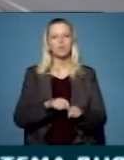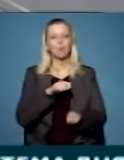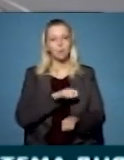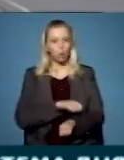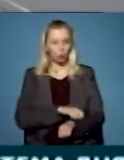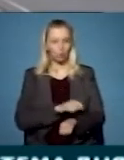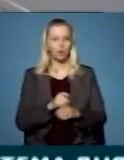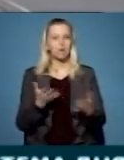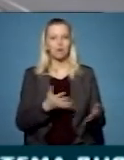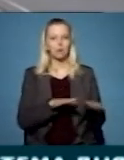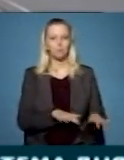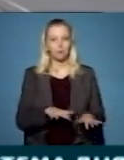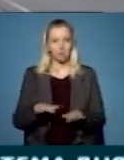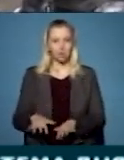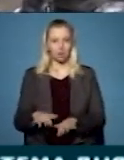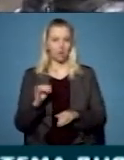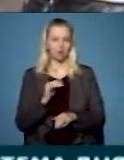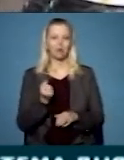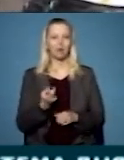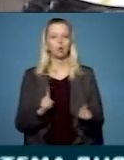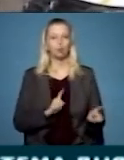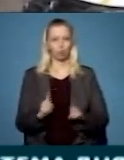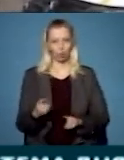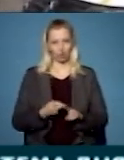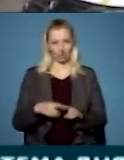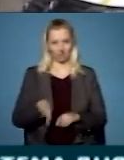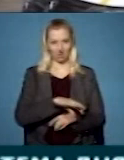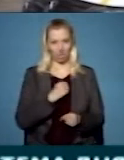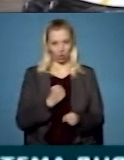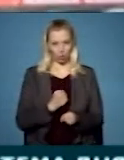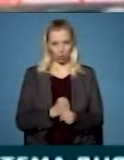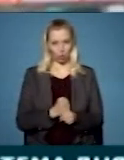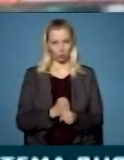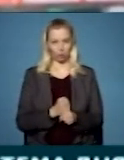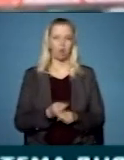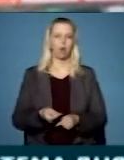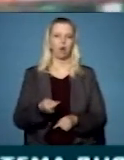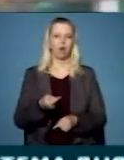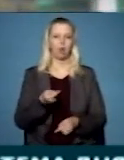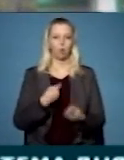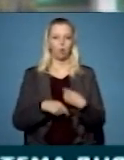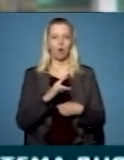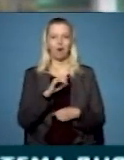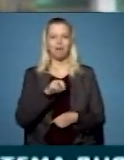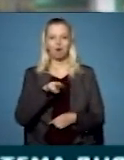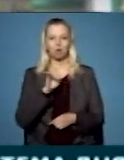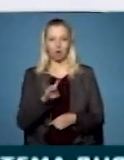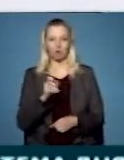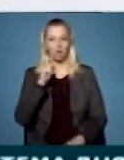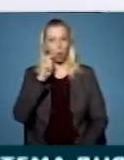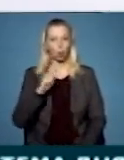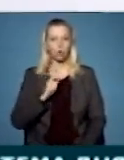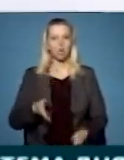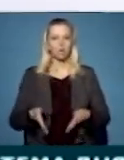вимірювати, в яких місцях і, власне, для чого це все робиться? Тобто повернення радарів на